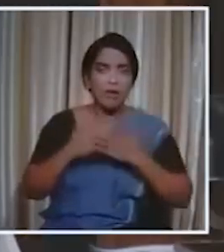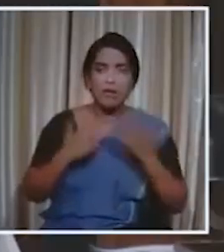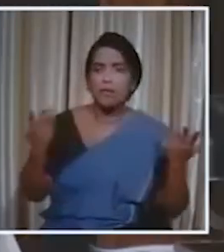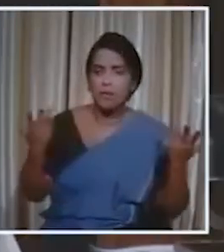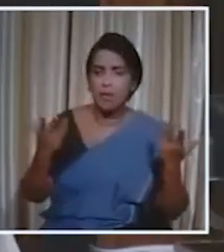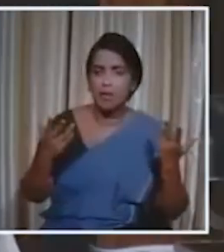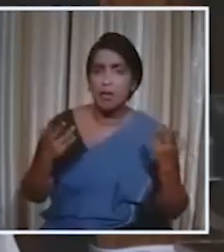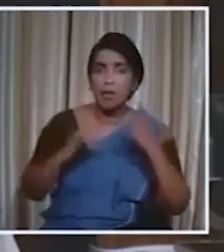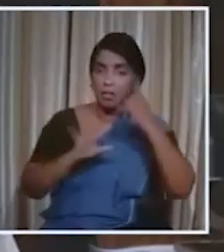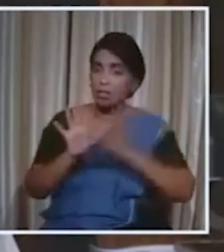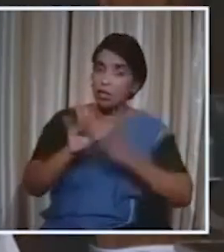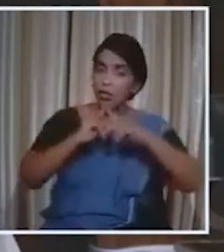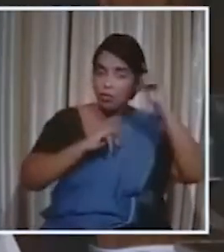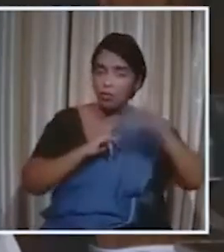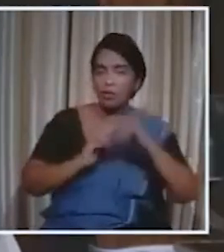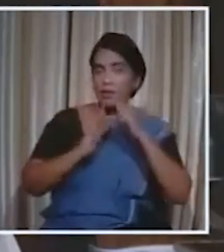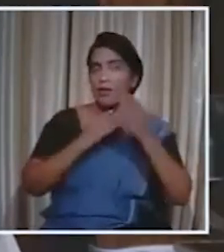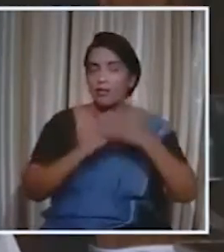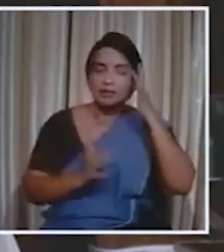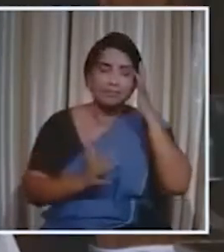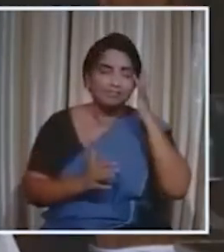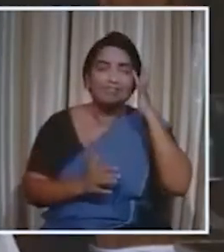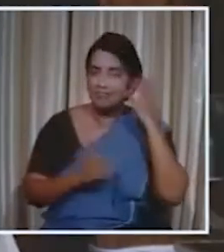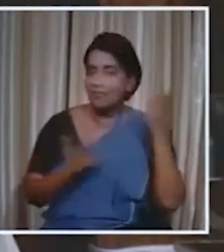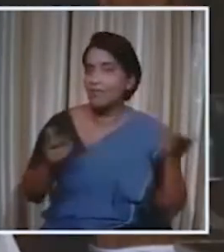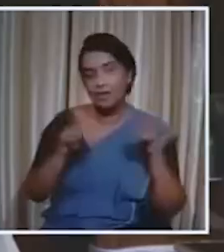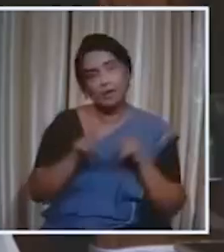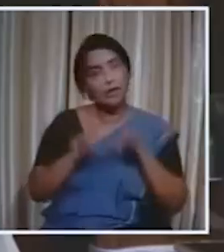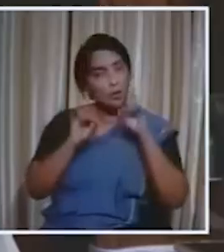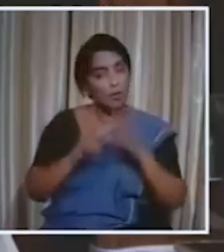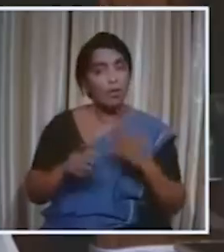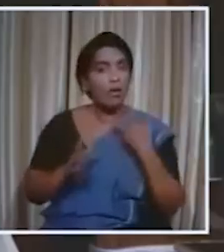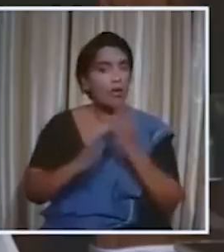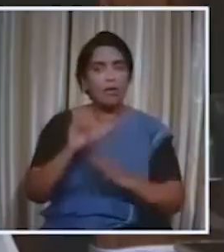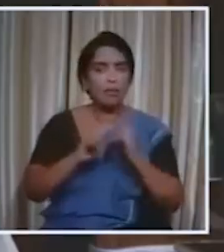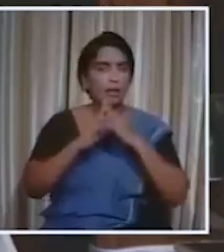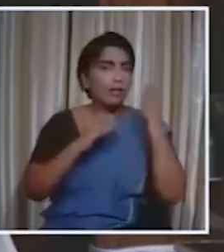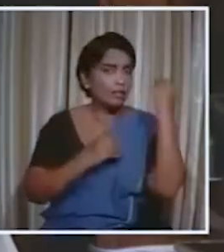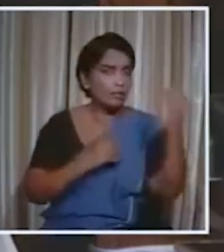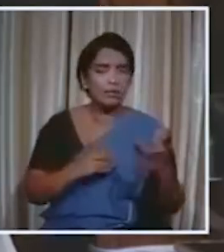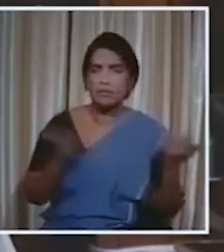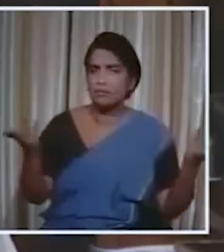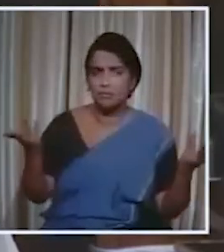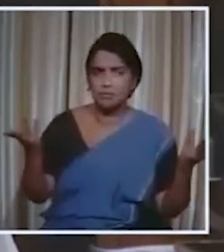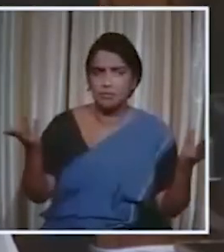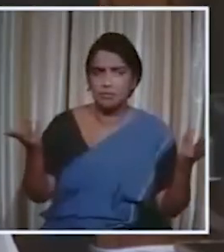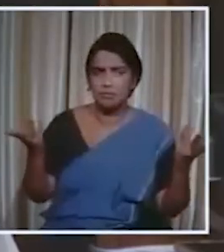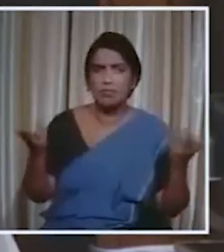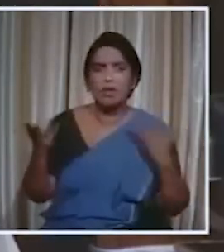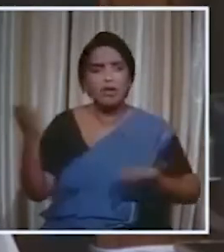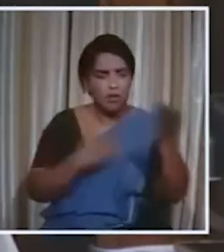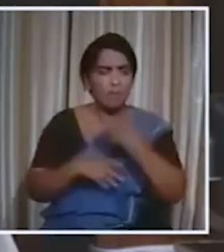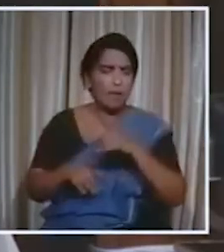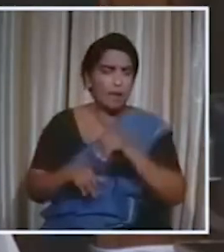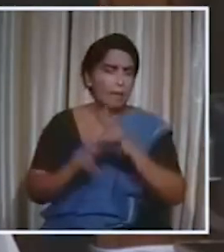තරුණ උපාධිධාරියෙක්ට සීනියක් කියලා තියෙන ගයක් හදාගන්න එක. ඉතින් එතකොට එහෙම දෙනකොට මන්ත්‍රීවරුන්ට විතරක් ගෙවල් දෙනවා කියවම කරු හැමතුමනි මේක අපි සියලු දෙනාටම